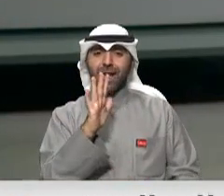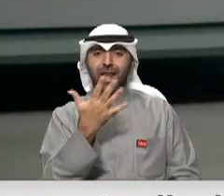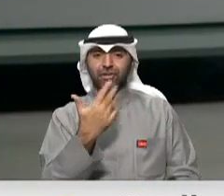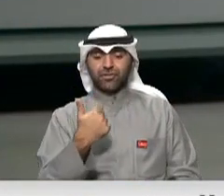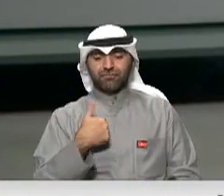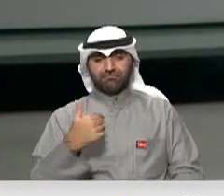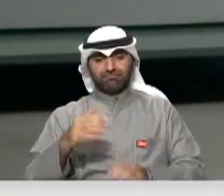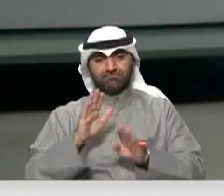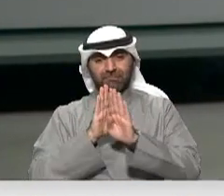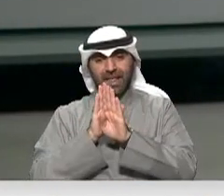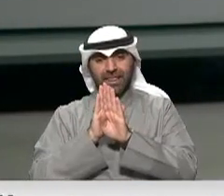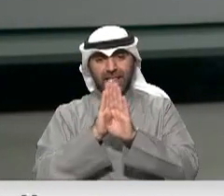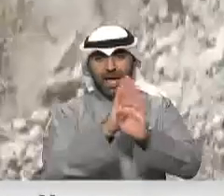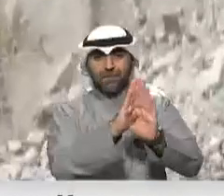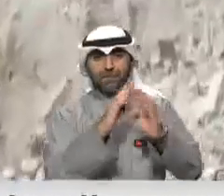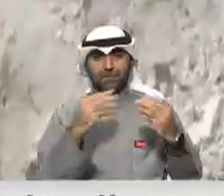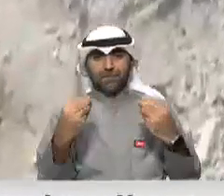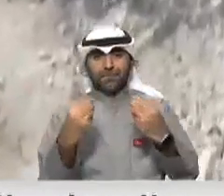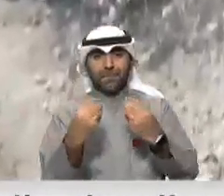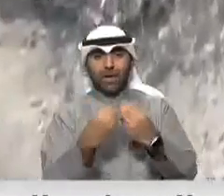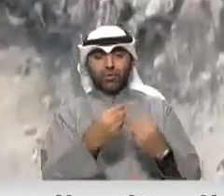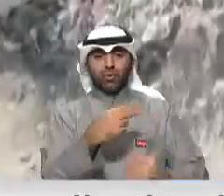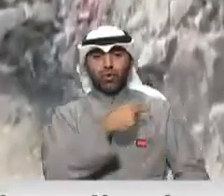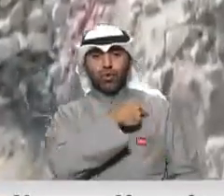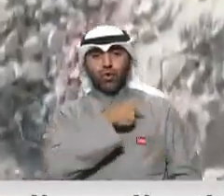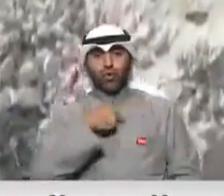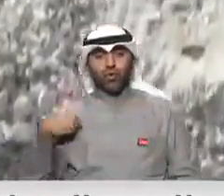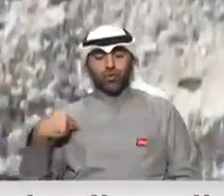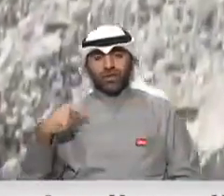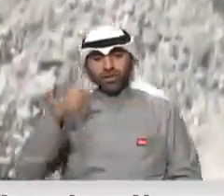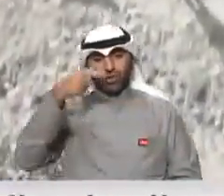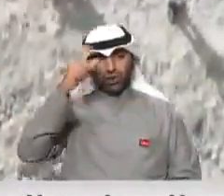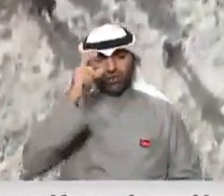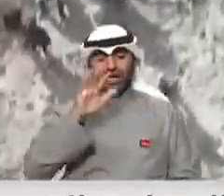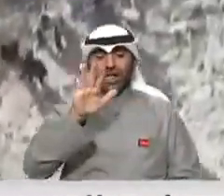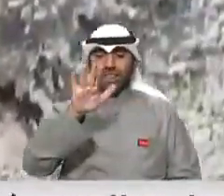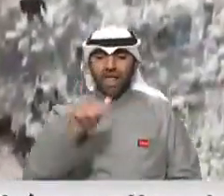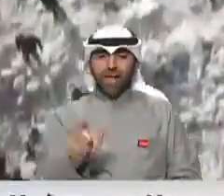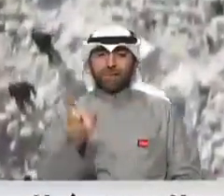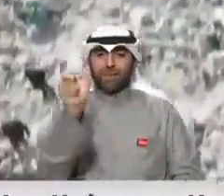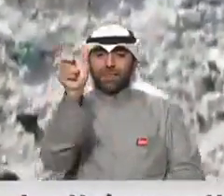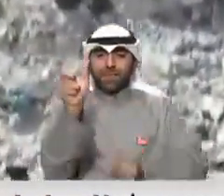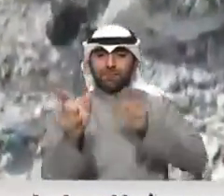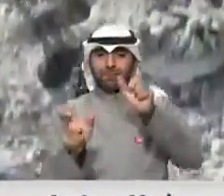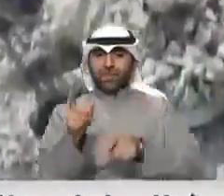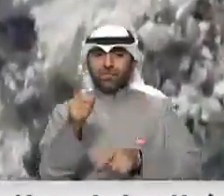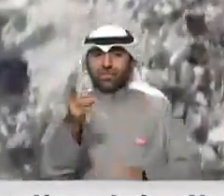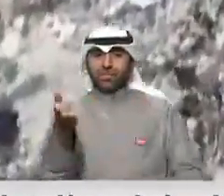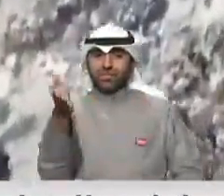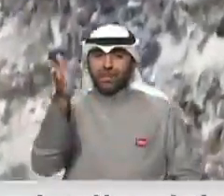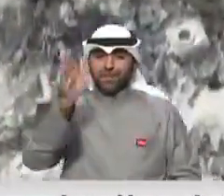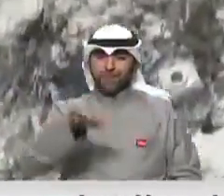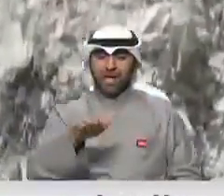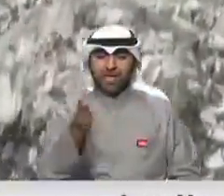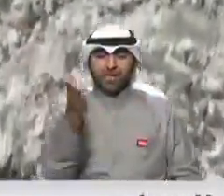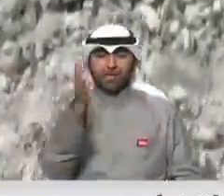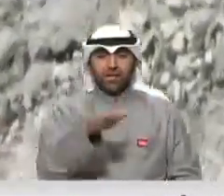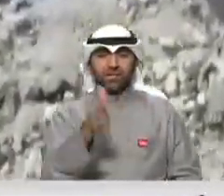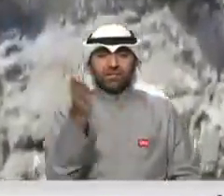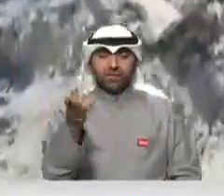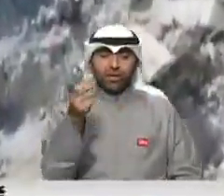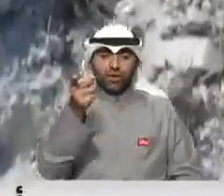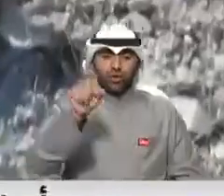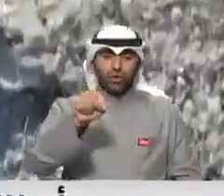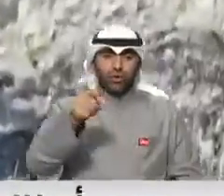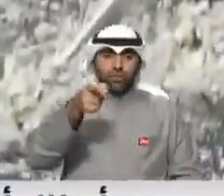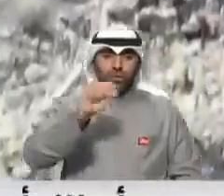بالنسبة للمباني المهدومة. لا يمكن وجود نسب ضئيلة للبحث عن أحياء داخل